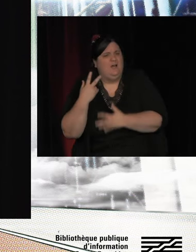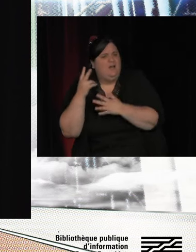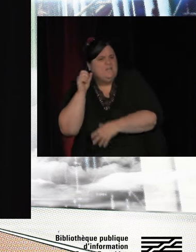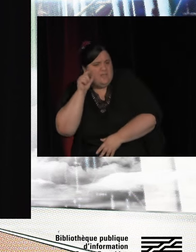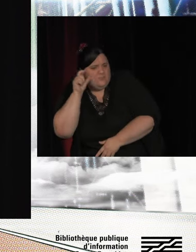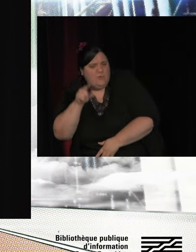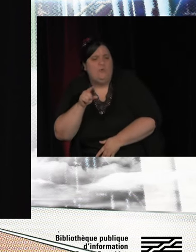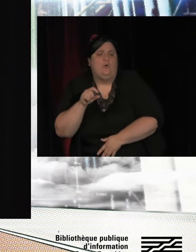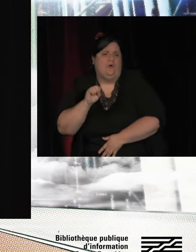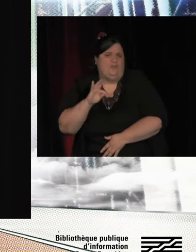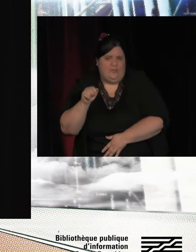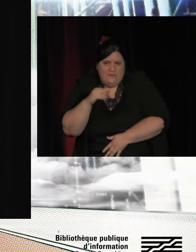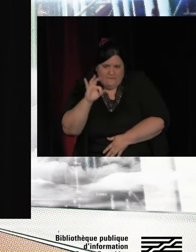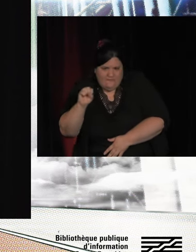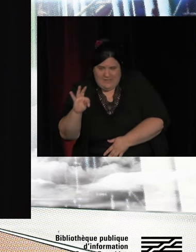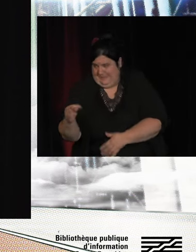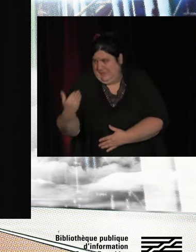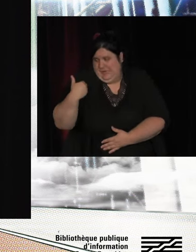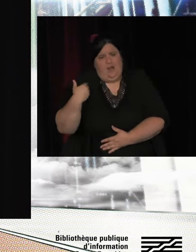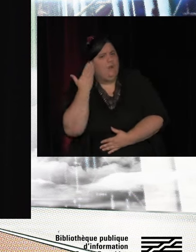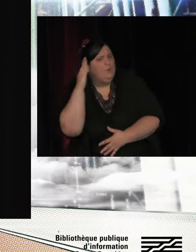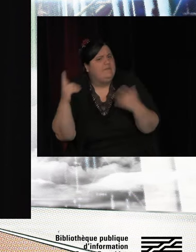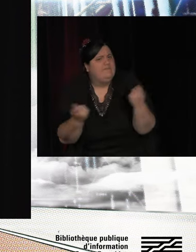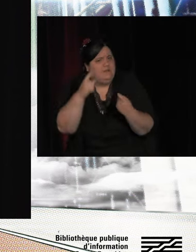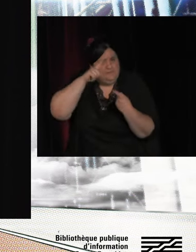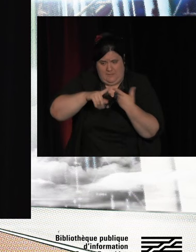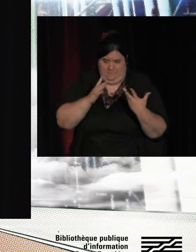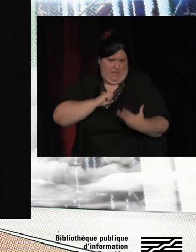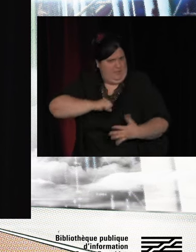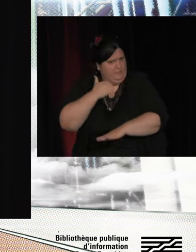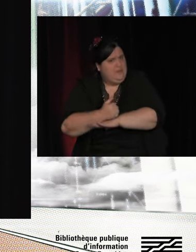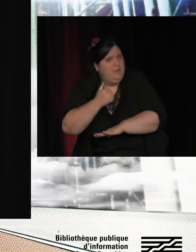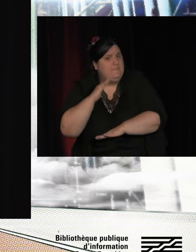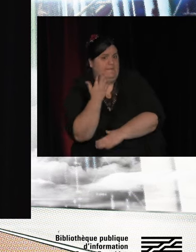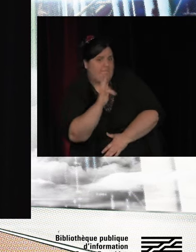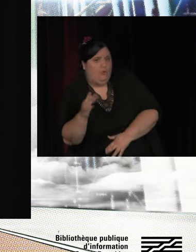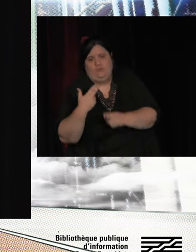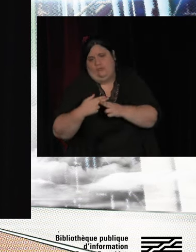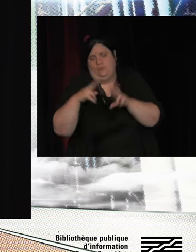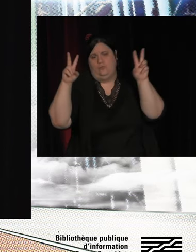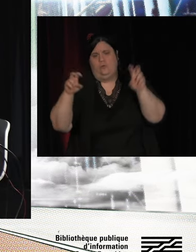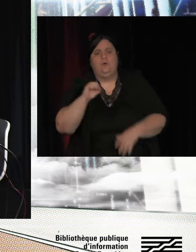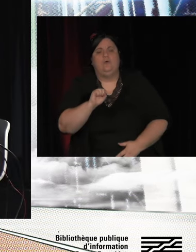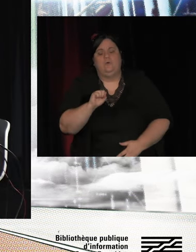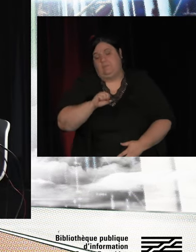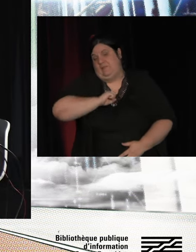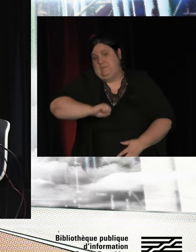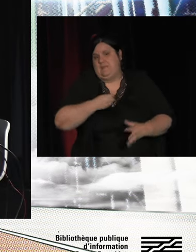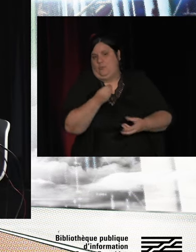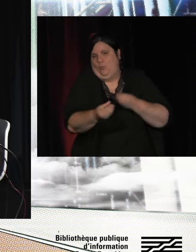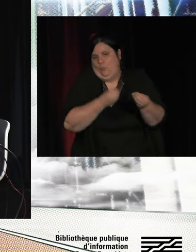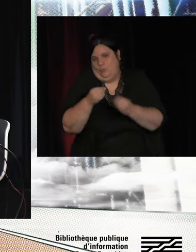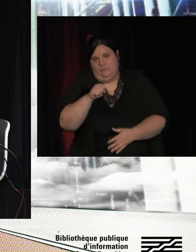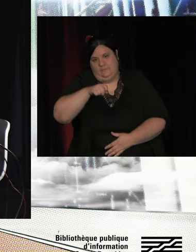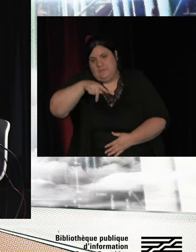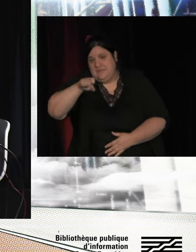un autre gros marathon caritatif de speedrun francophone. Et la dernière pièce donc, de ce domino complètement improbable, c'est que je suis